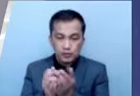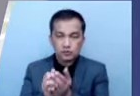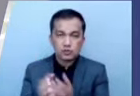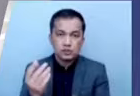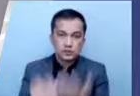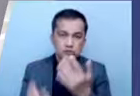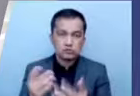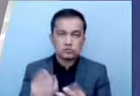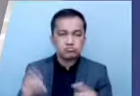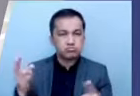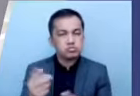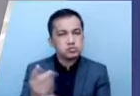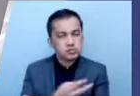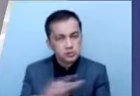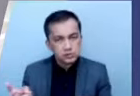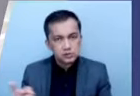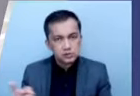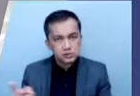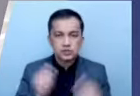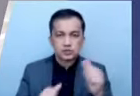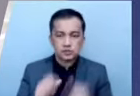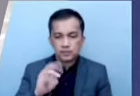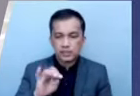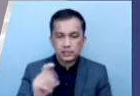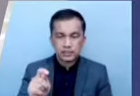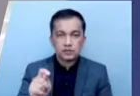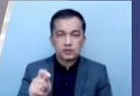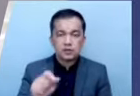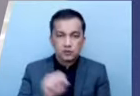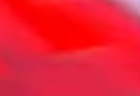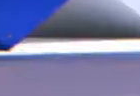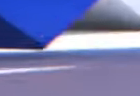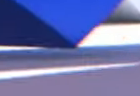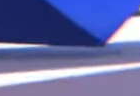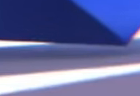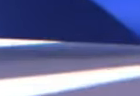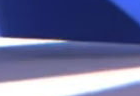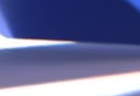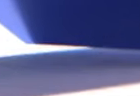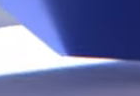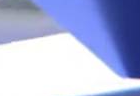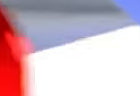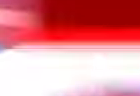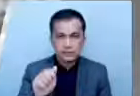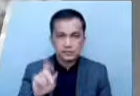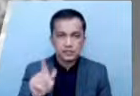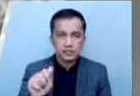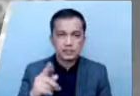Ang aksyon ng Migrant Workers Department sa pagtutok ni Sandra Aguinaldo.